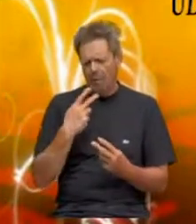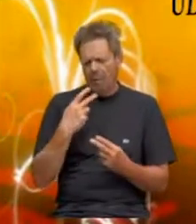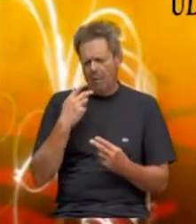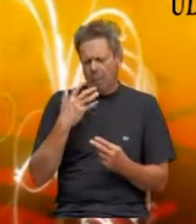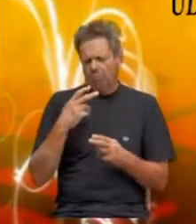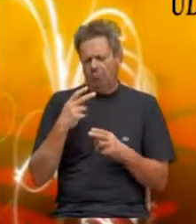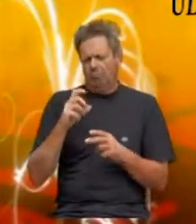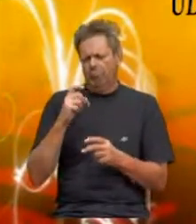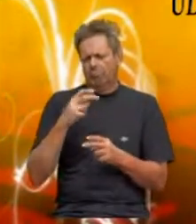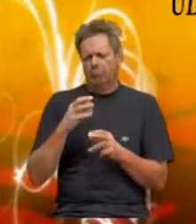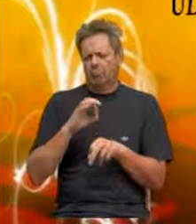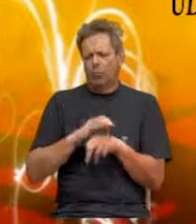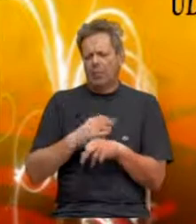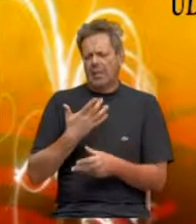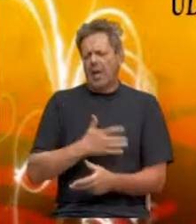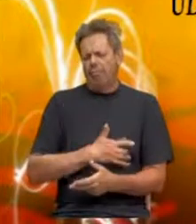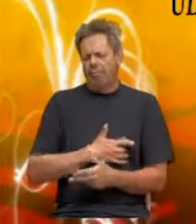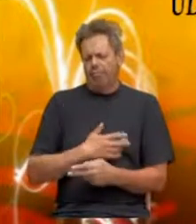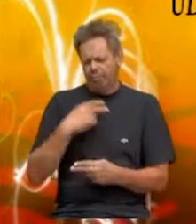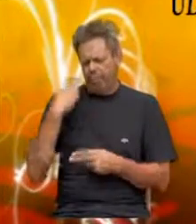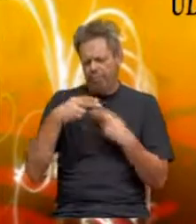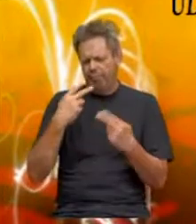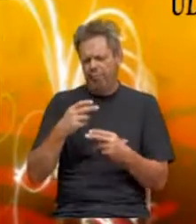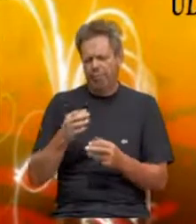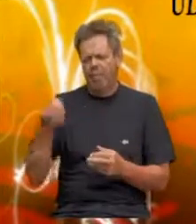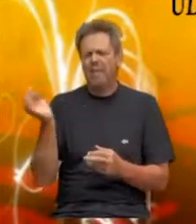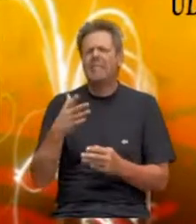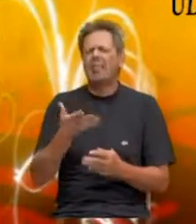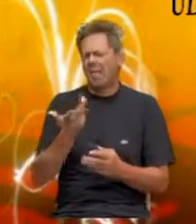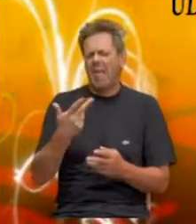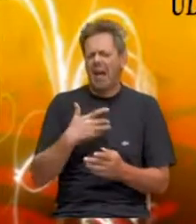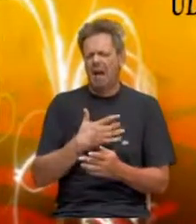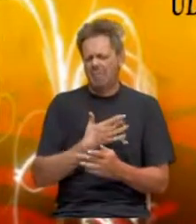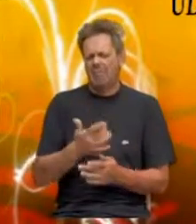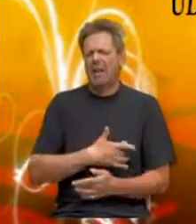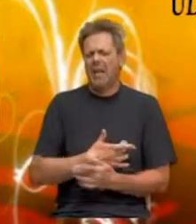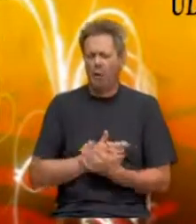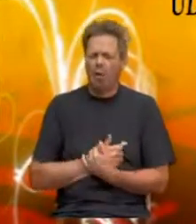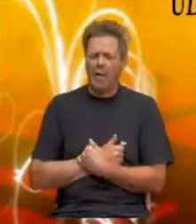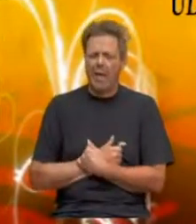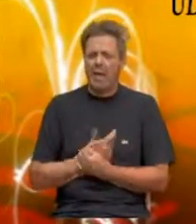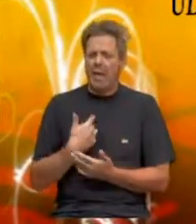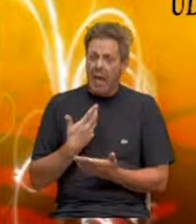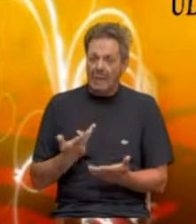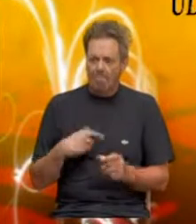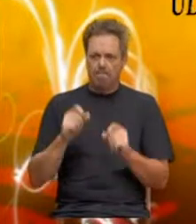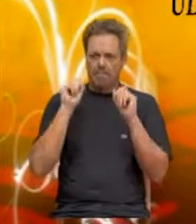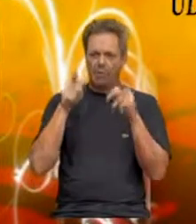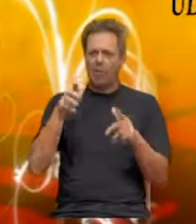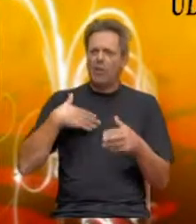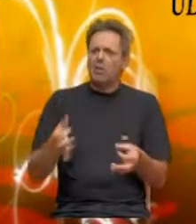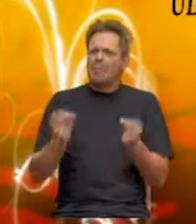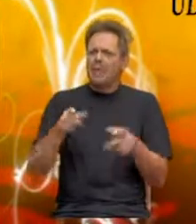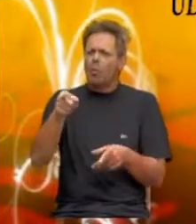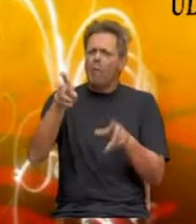Evo, poslije ćete nam reći što je to, ali vi ste, ja sam fascinirana s vašim svim specijalnostima koje vi imate,